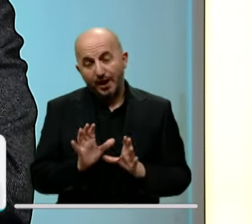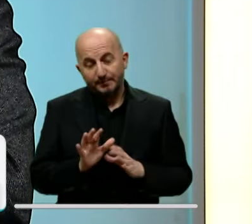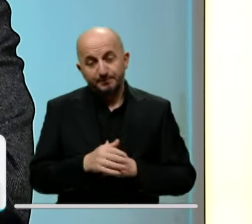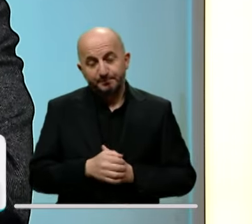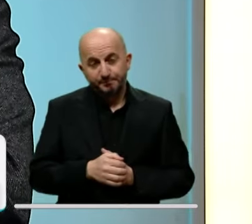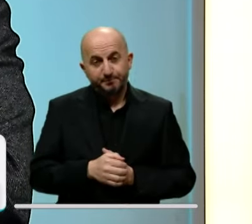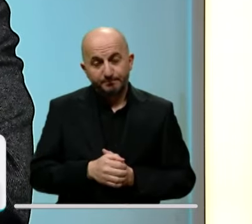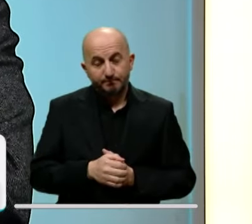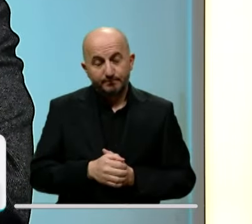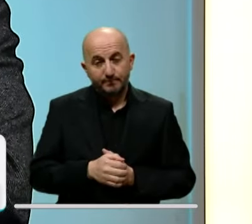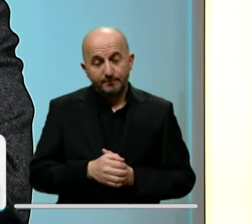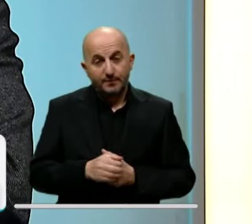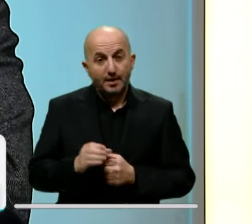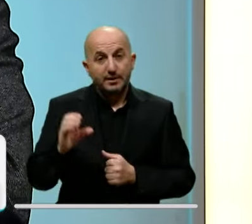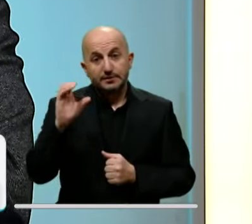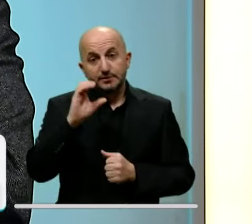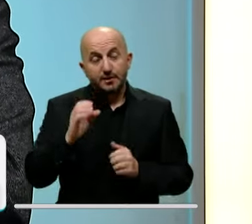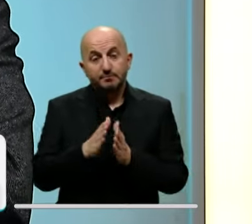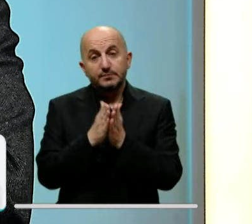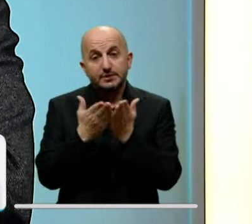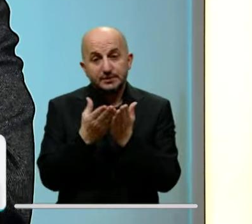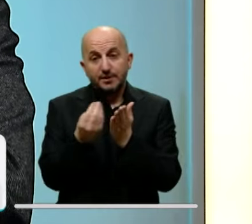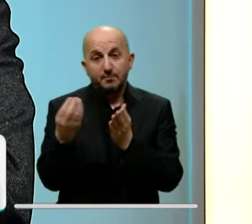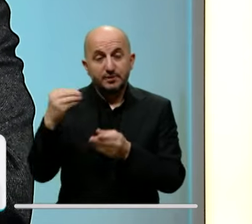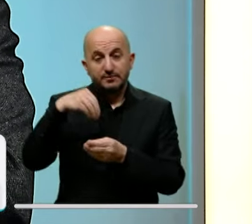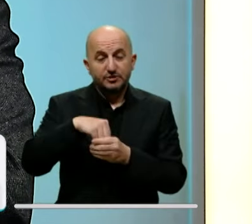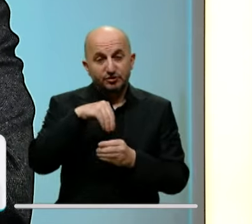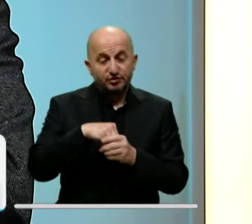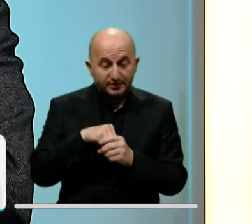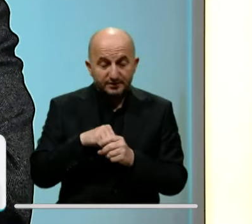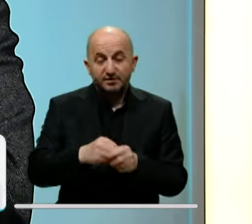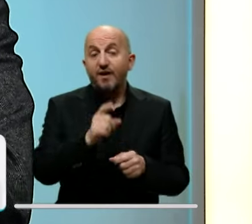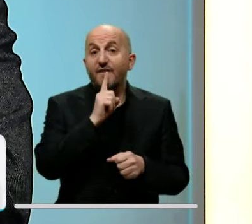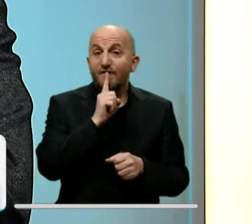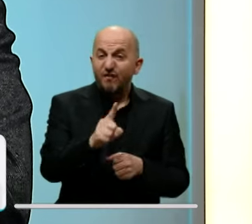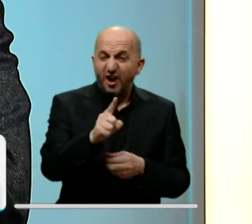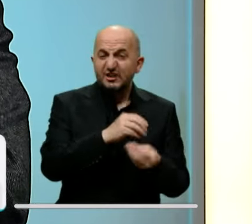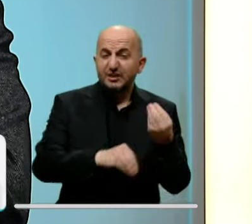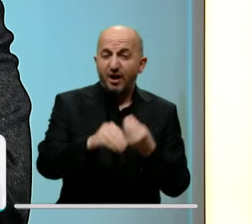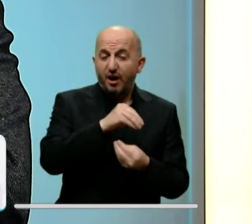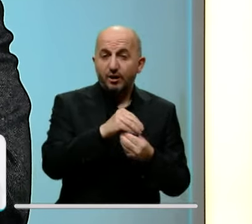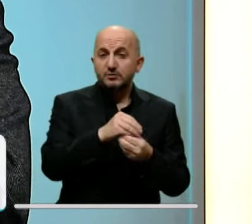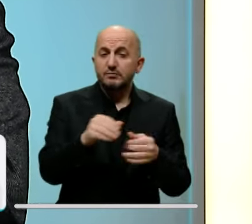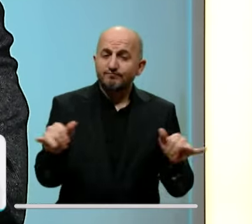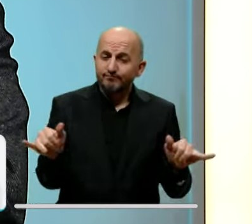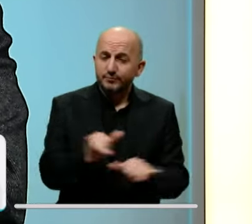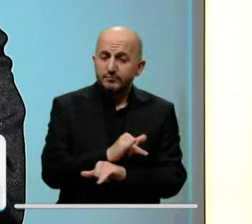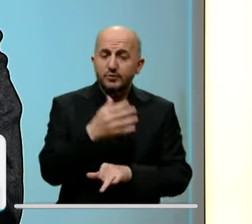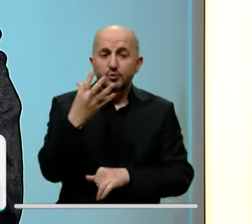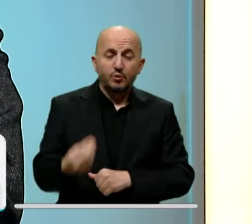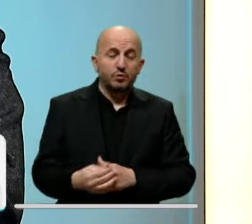Eee fıkıh kitaplarımızda Eee Efendim farz Hac yerine getirilmiş